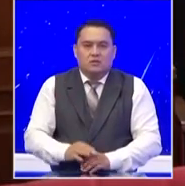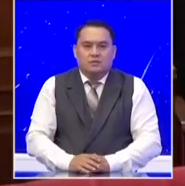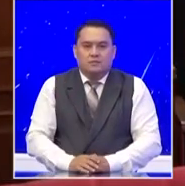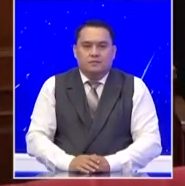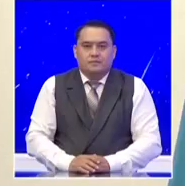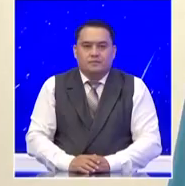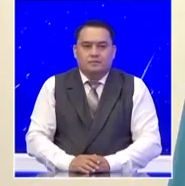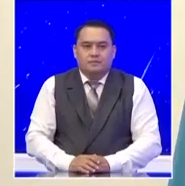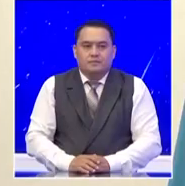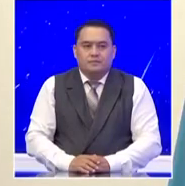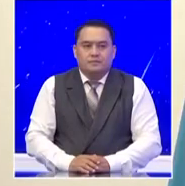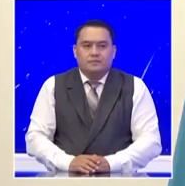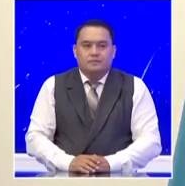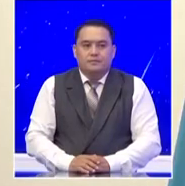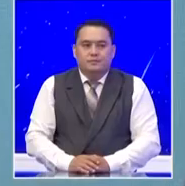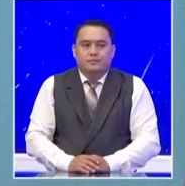31%.